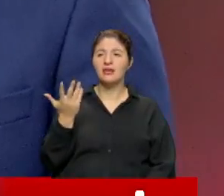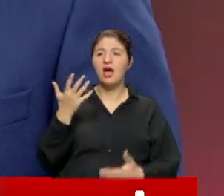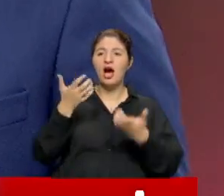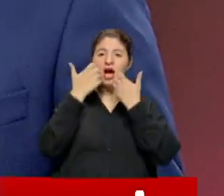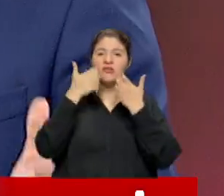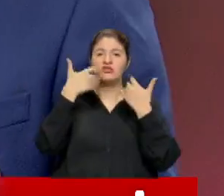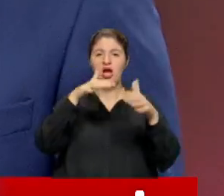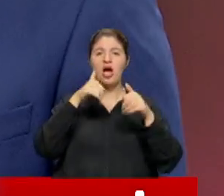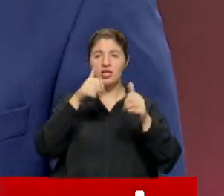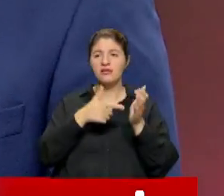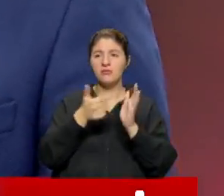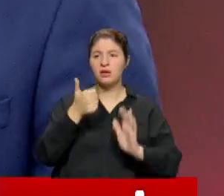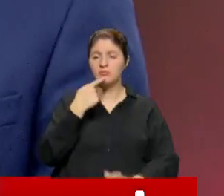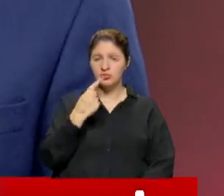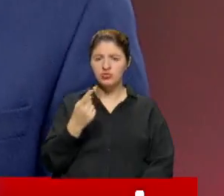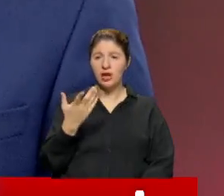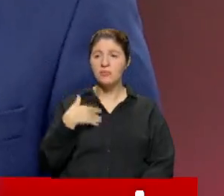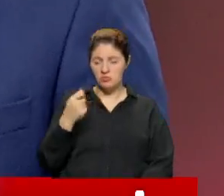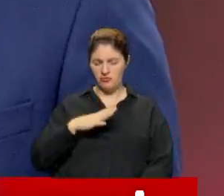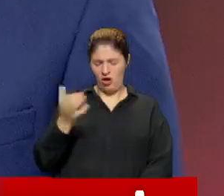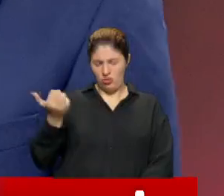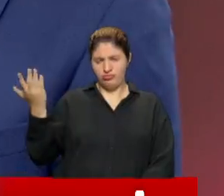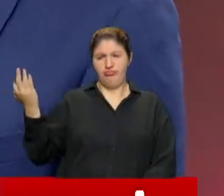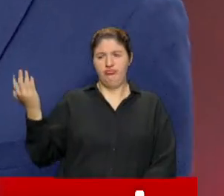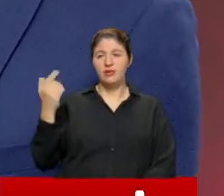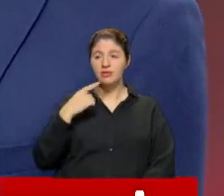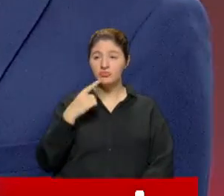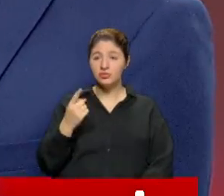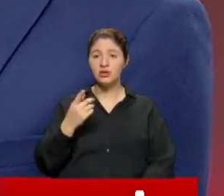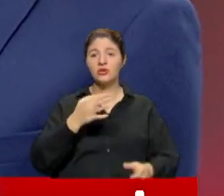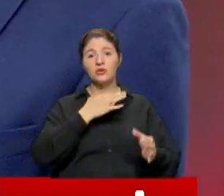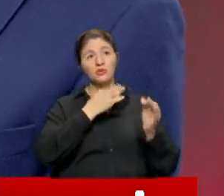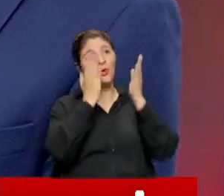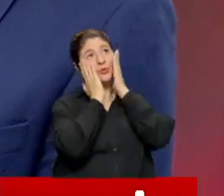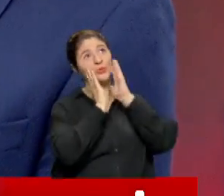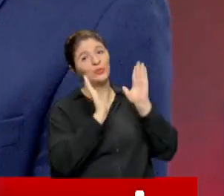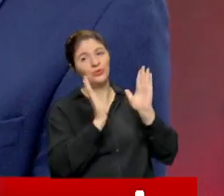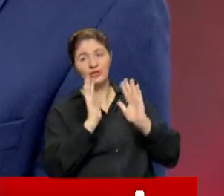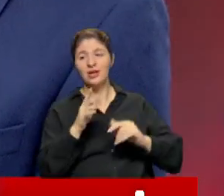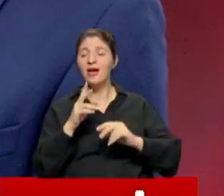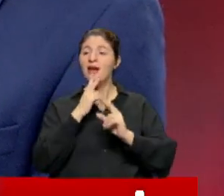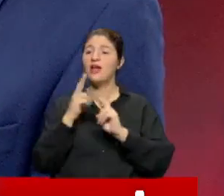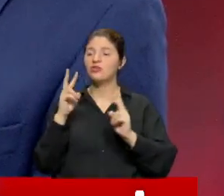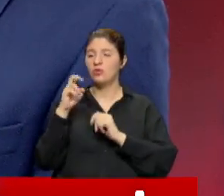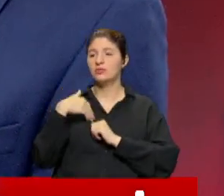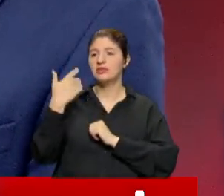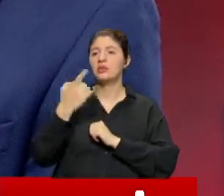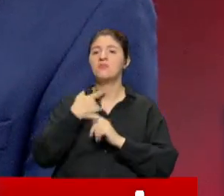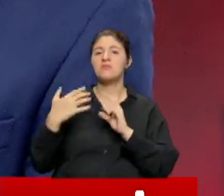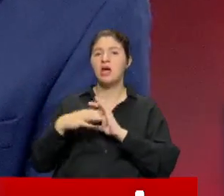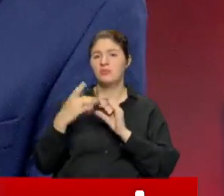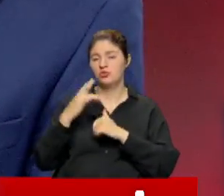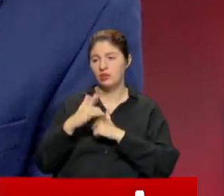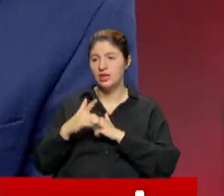ithalatında Tarım Bakanı demişti paramız var ki alıyoruz demişti ancak çok şükür enerji konusunda Biz dışa bağımlı bir